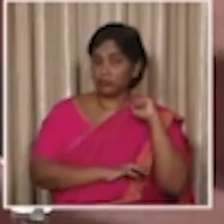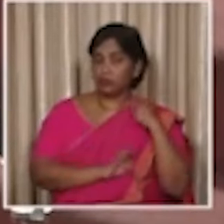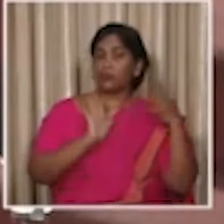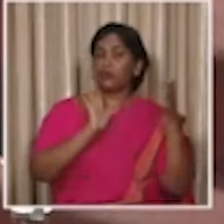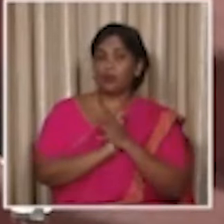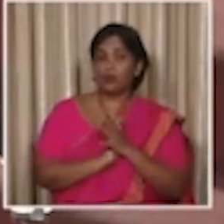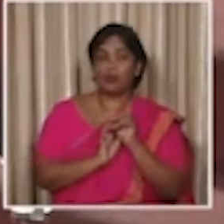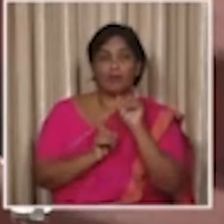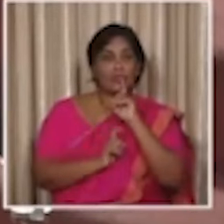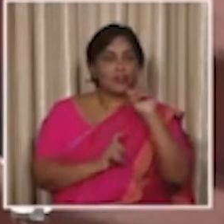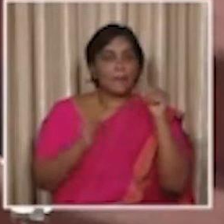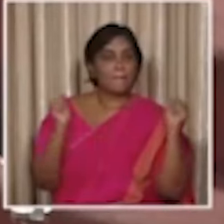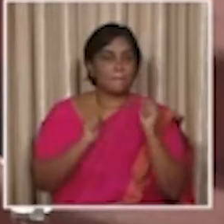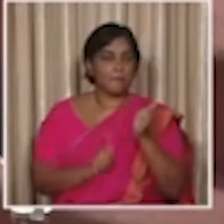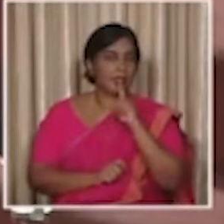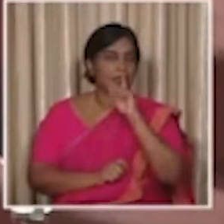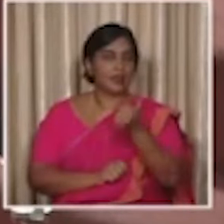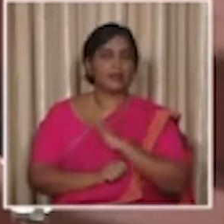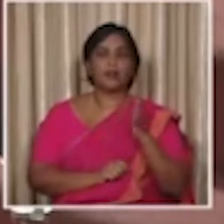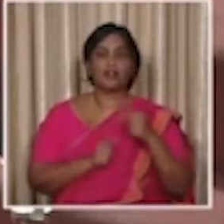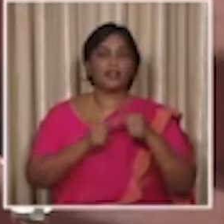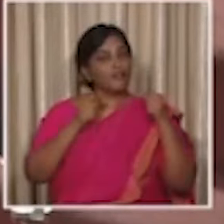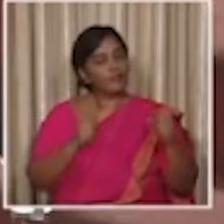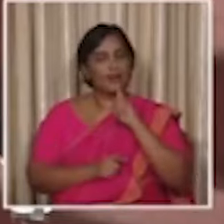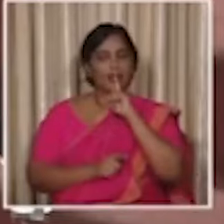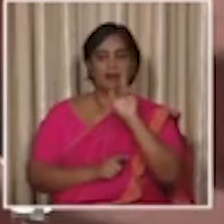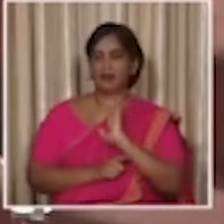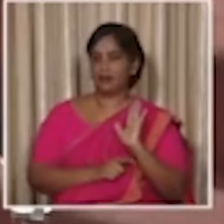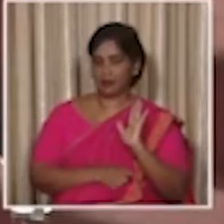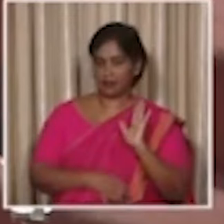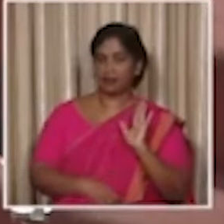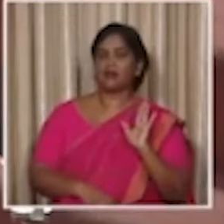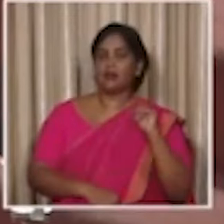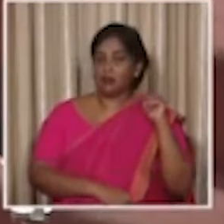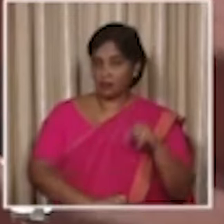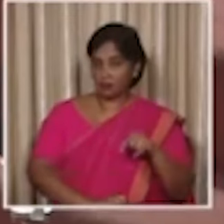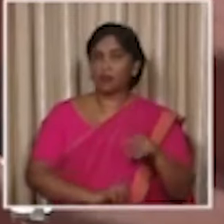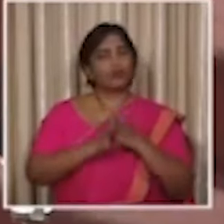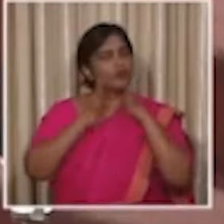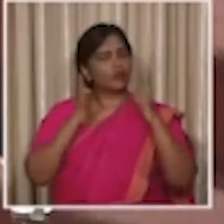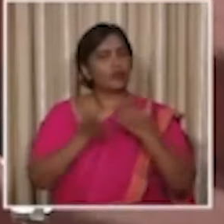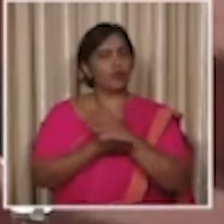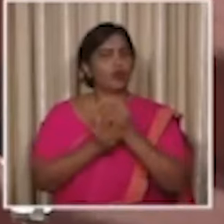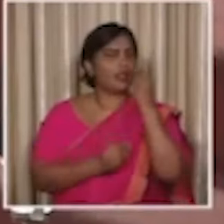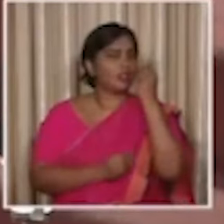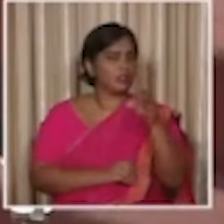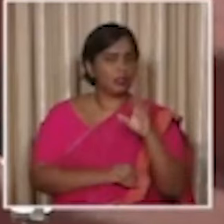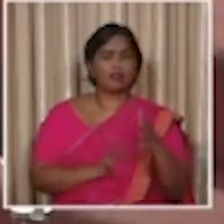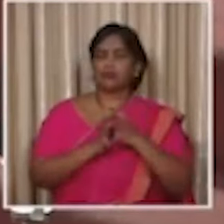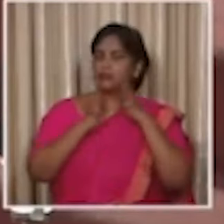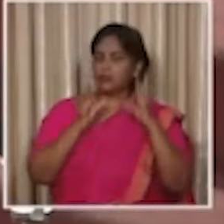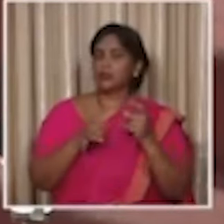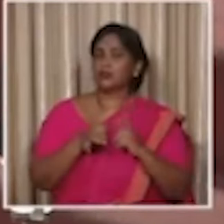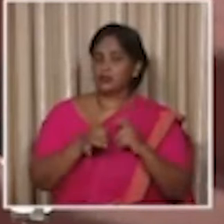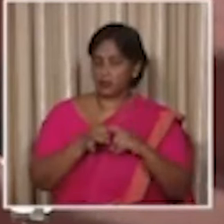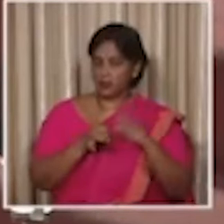එක්ක වචනයක්වත් කියන්නේ මේගොල්ල කැමති නැහැ. විපක්ෂෙත් කතා කරන්නේ නැහැ මේ සම්බන්ධයෙන්. අද කොච්චර කොටස් දෙන්න යනවද කියලා විශාල